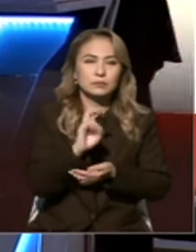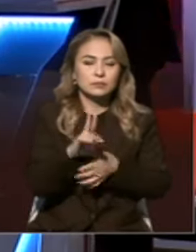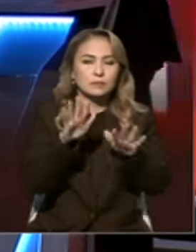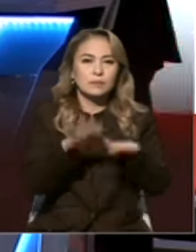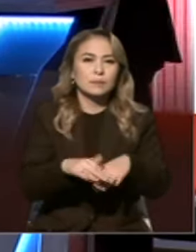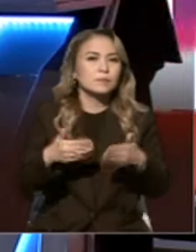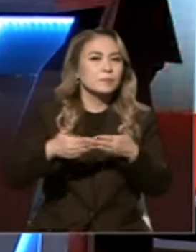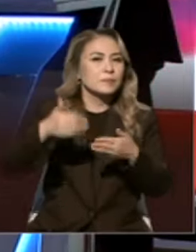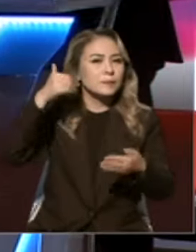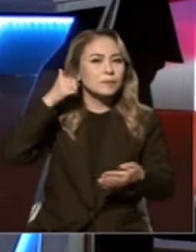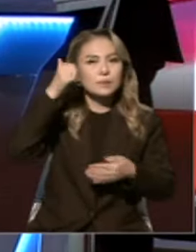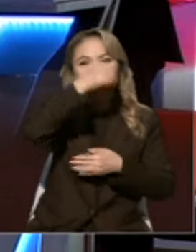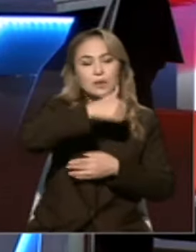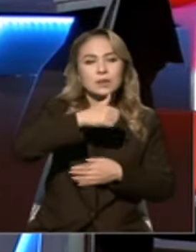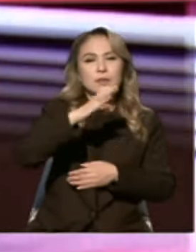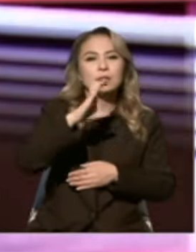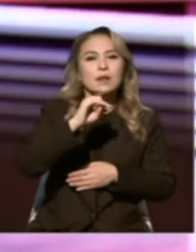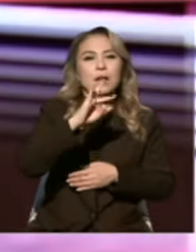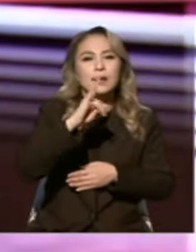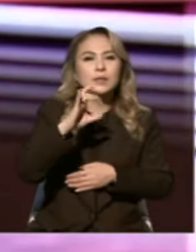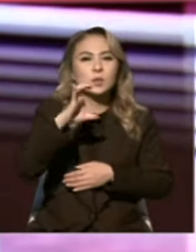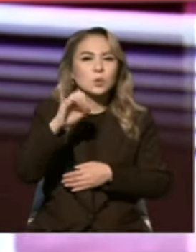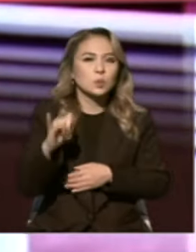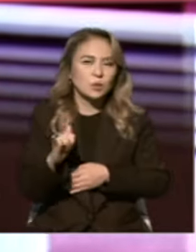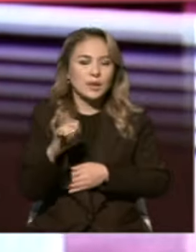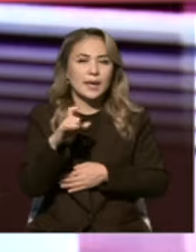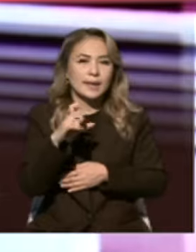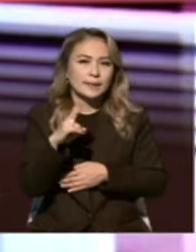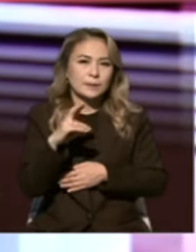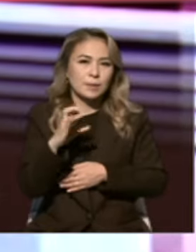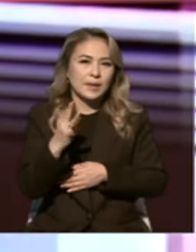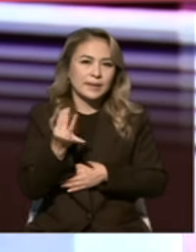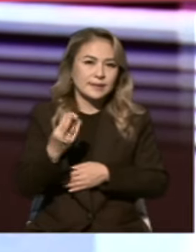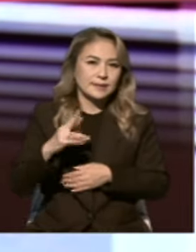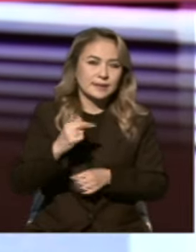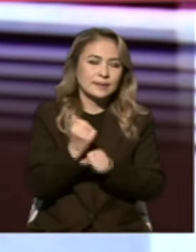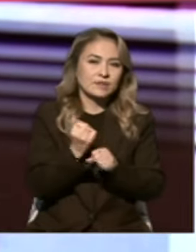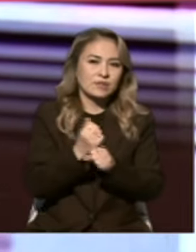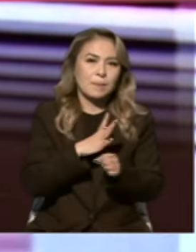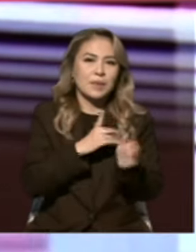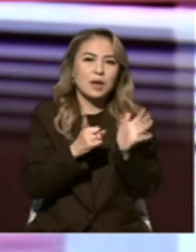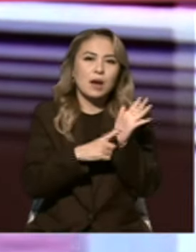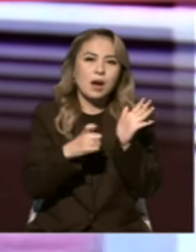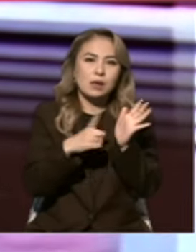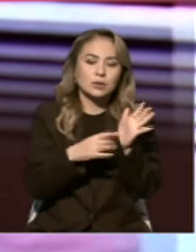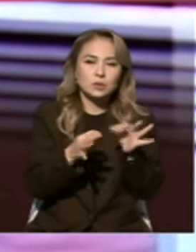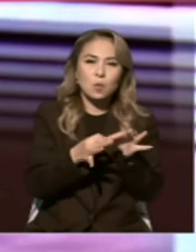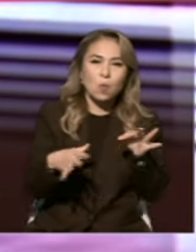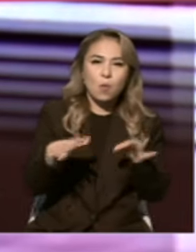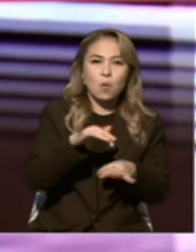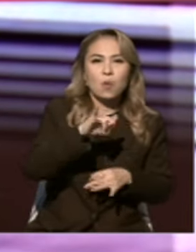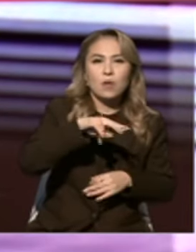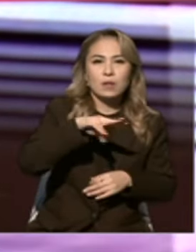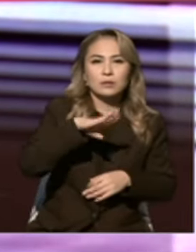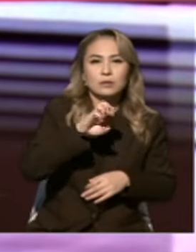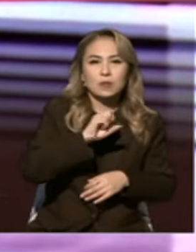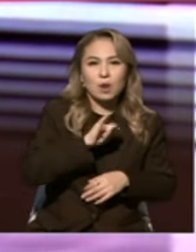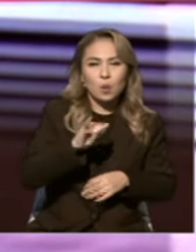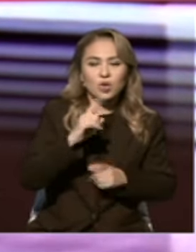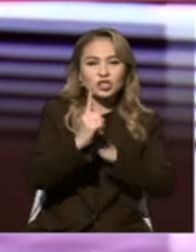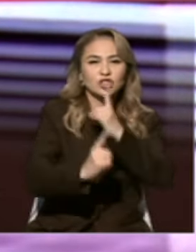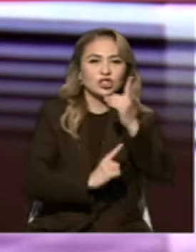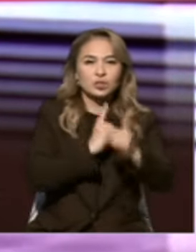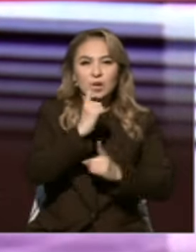былтыр осы мынау Сарысу өзенінің бойында экспедиция жасап келдік. Қарағанды облысынан Ұлытау қаласына дейін барып, Жезқазған